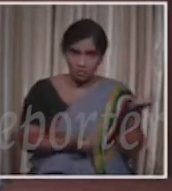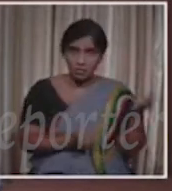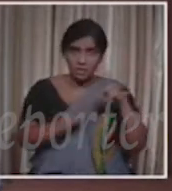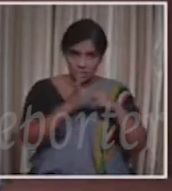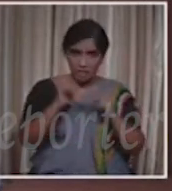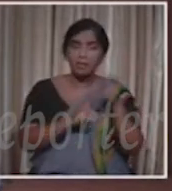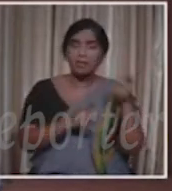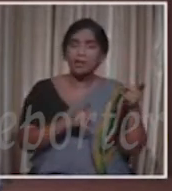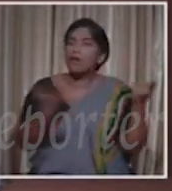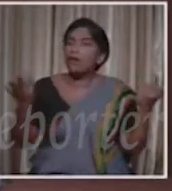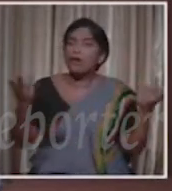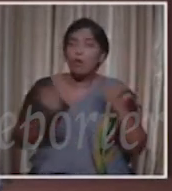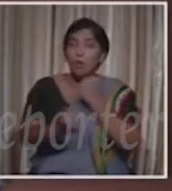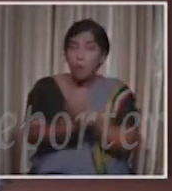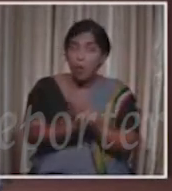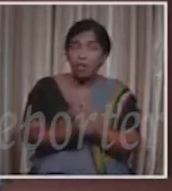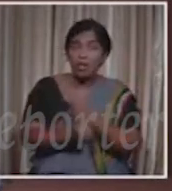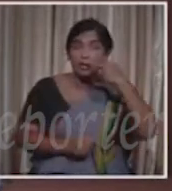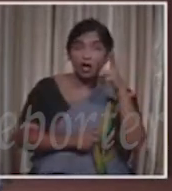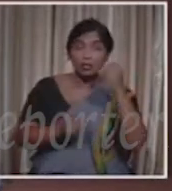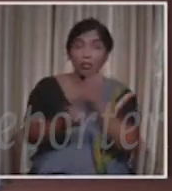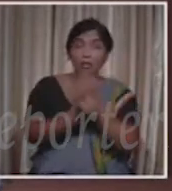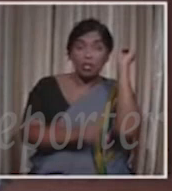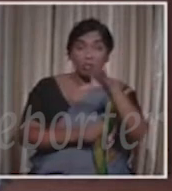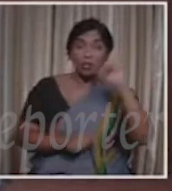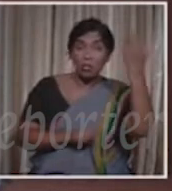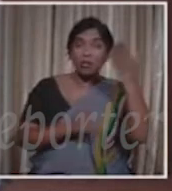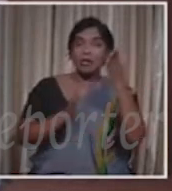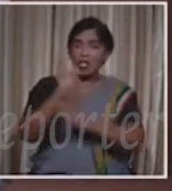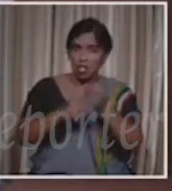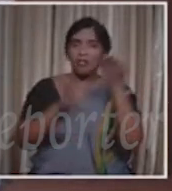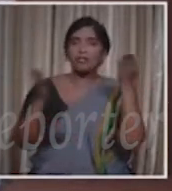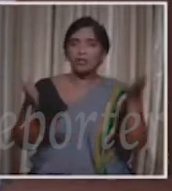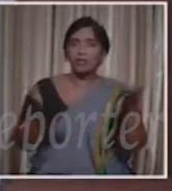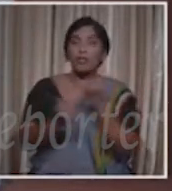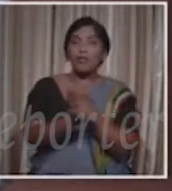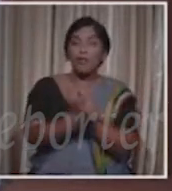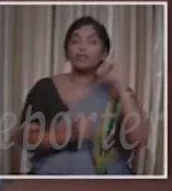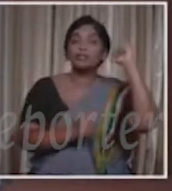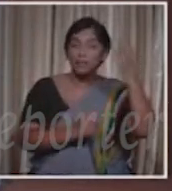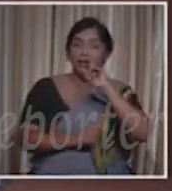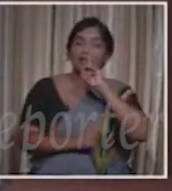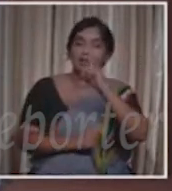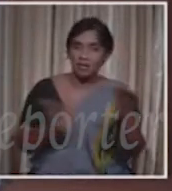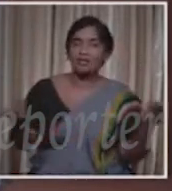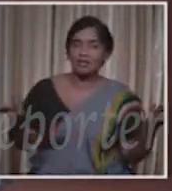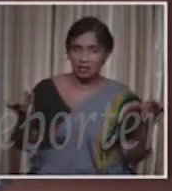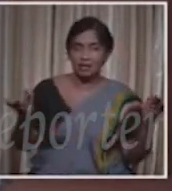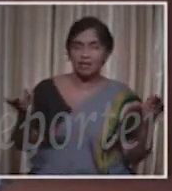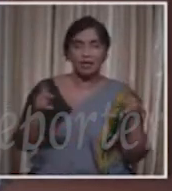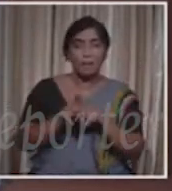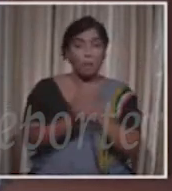පොලිසිය? ඒ පොලිසිය 180 දෙනෙක්ට OIS ලපත් කරේ තමුන්වන්සලා. මන්ත්‍රීවරු ලියුම් දීලා පත් කරේ කියලා පොලිස්පති කියන්නේ.